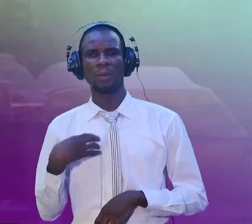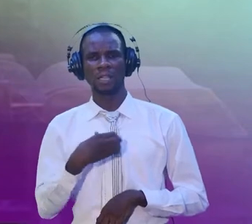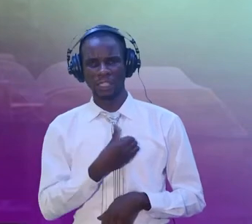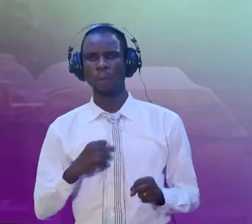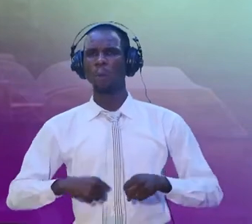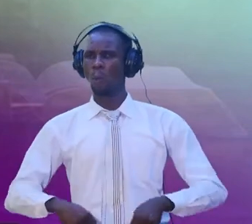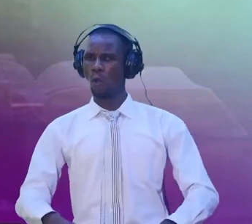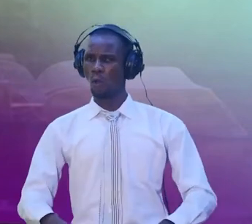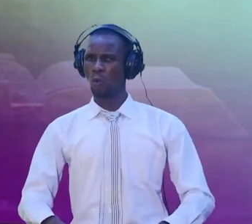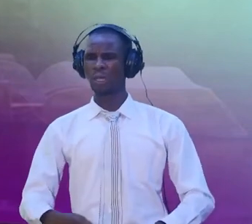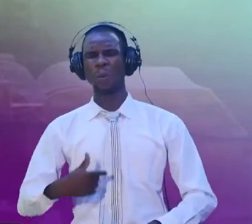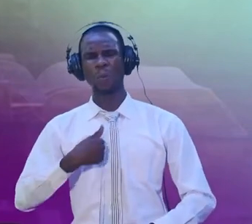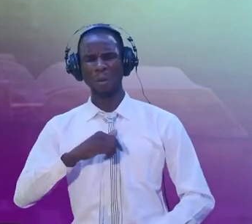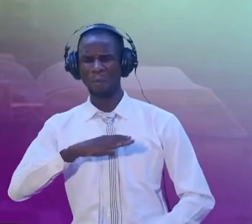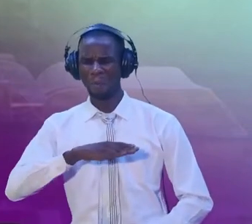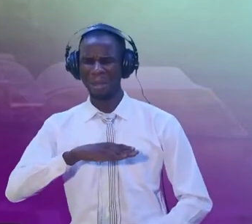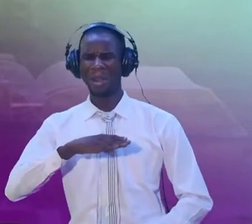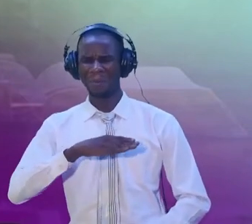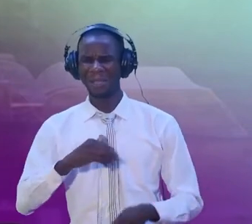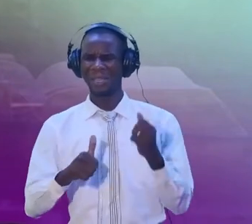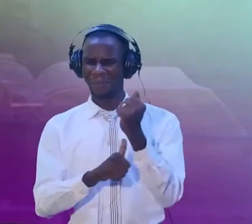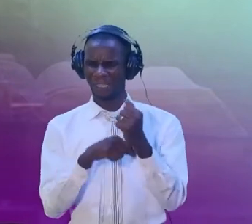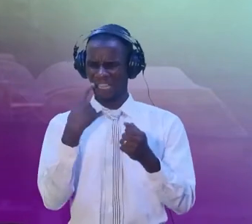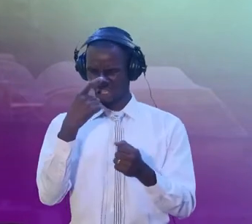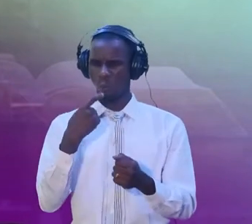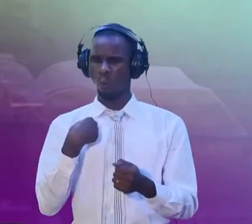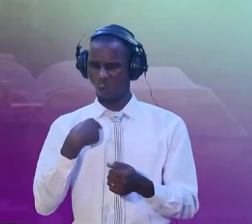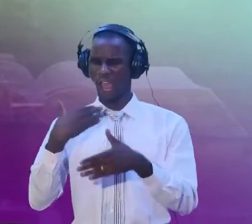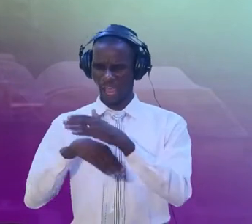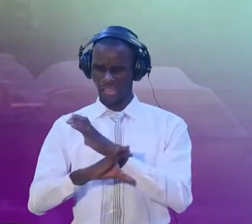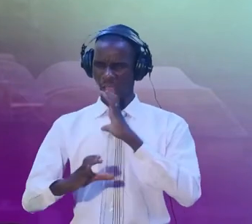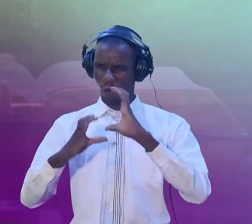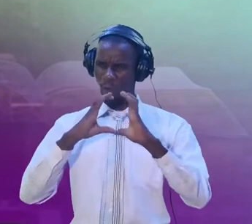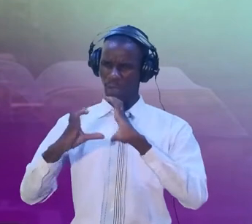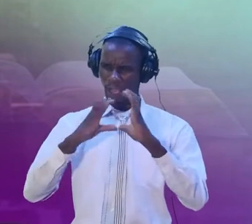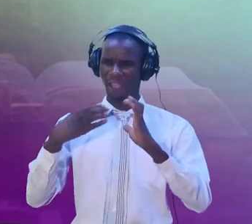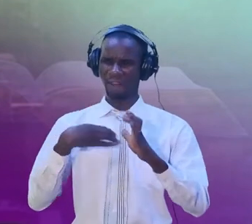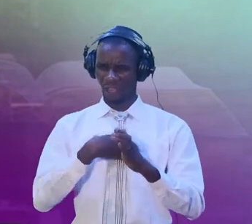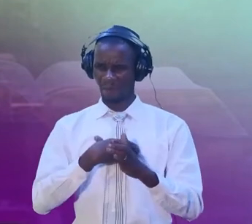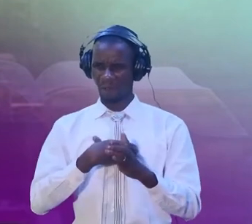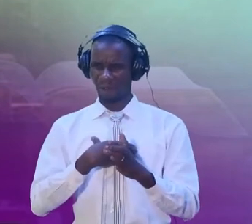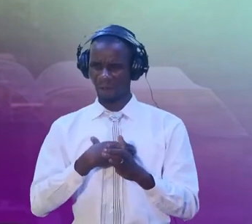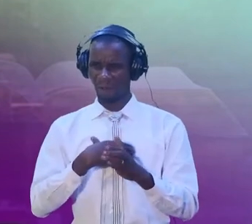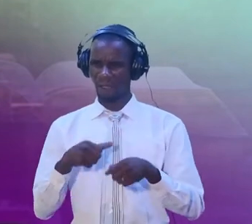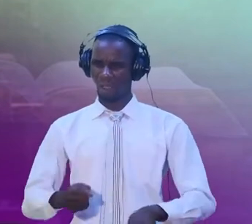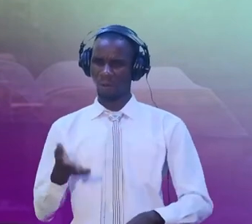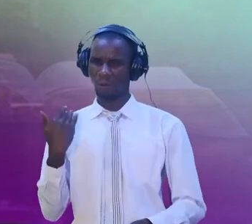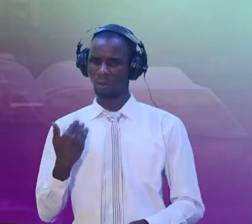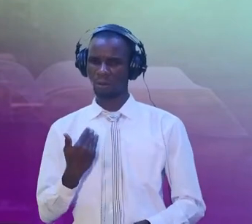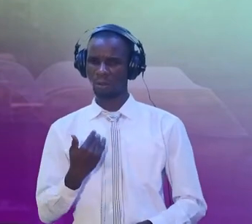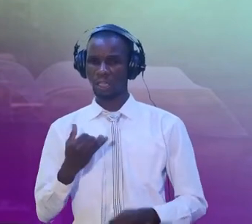kadhaa. Sasa tangu alipofariki nina shida nyingi, lakini mtu mmoja ananiambia kwamba